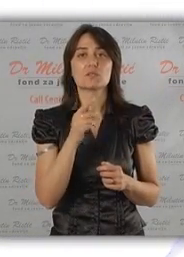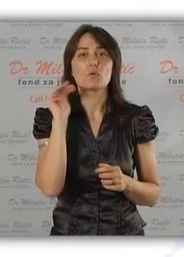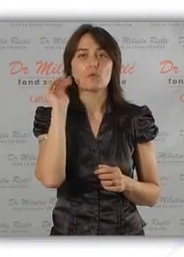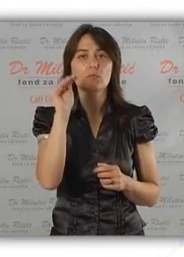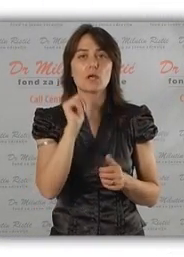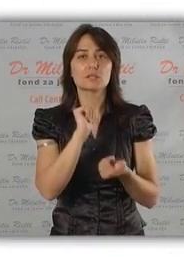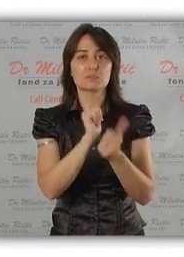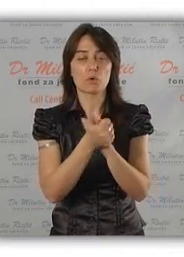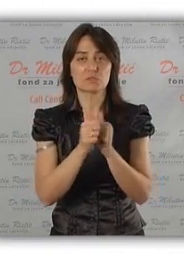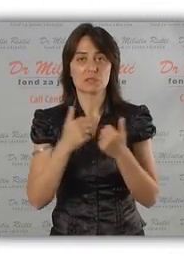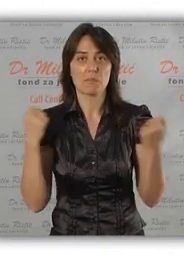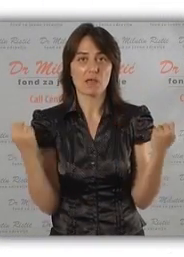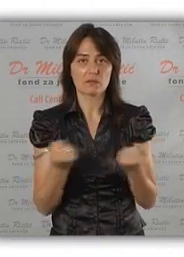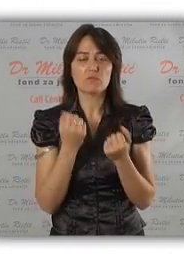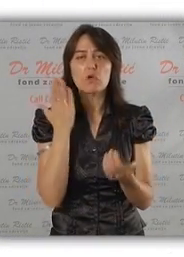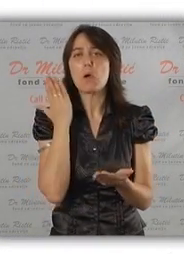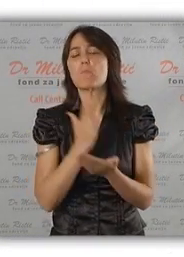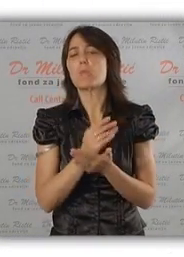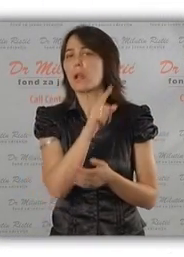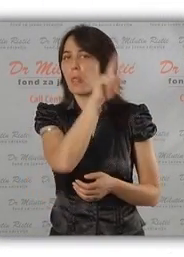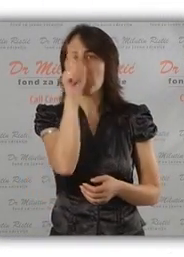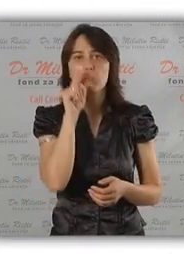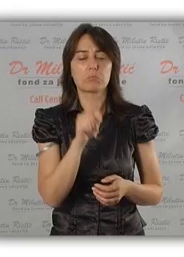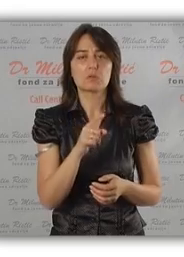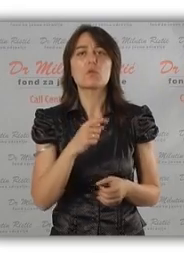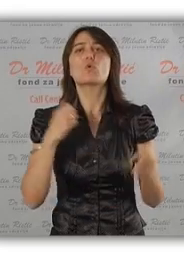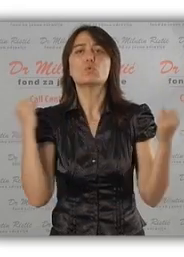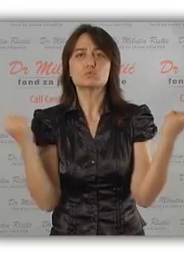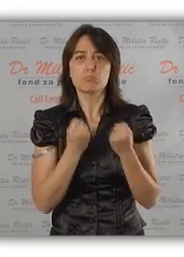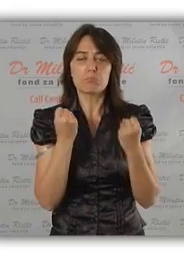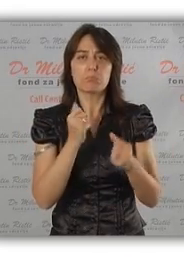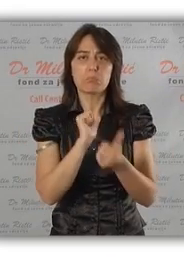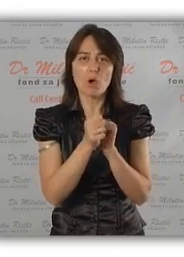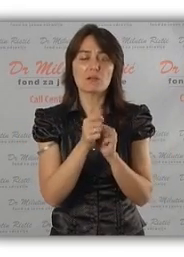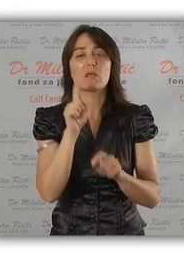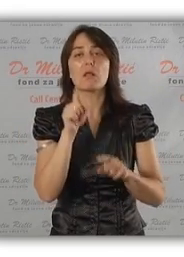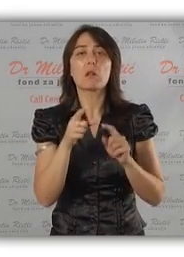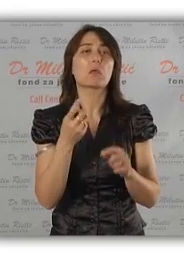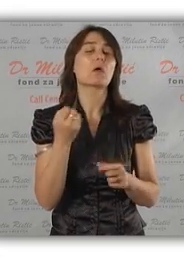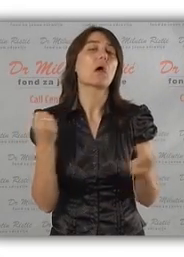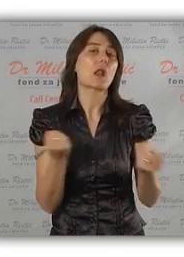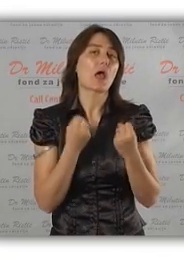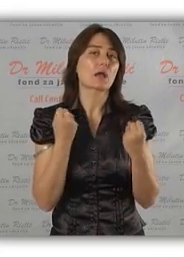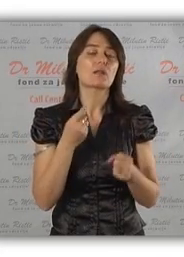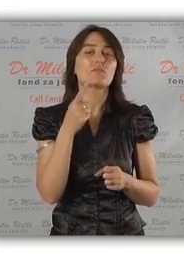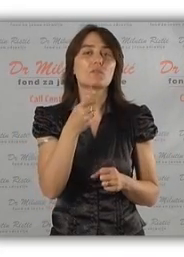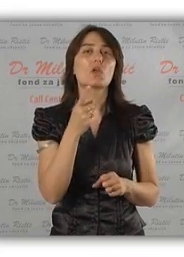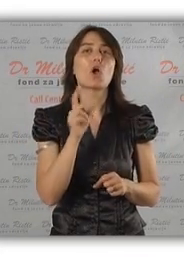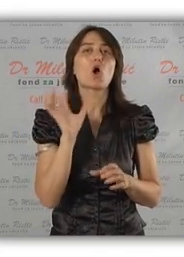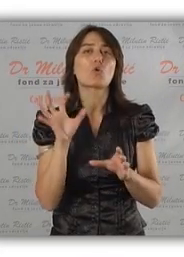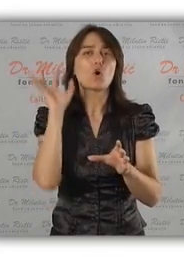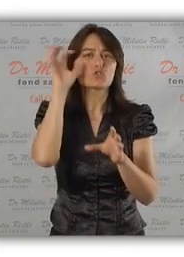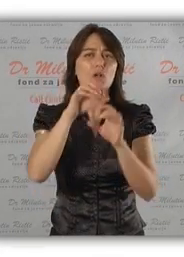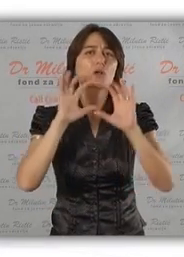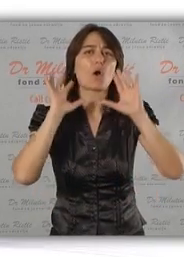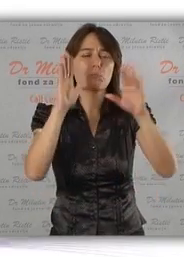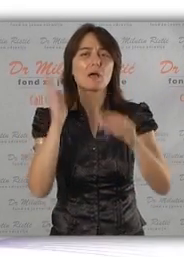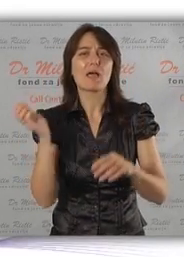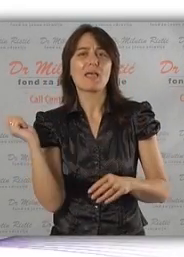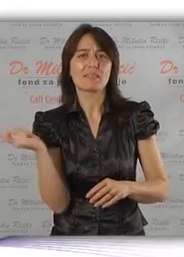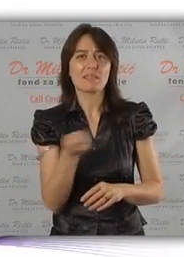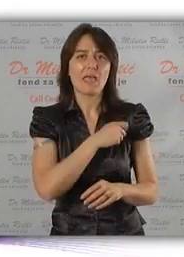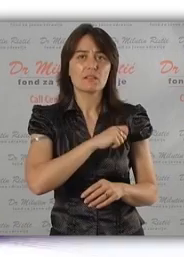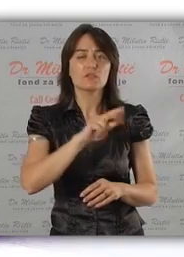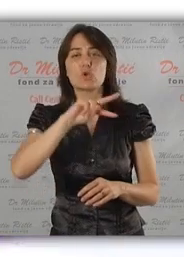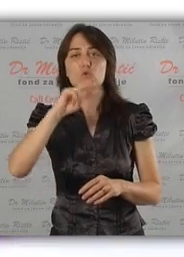povrede najčešće se javljaju pri sportskim aktivnostima, bilo da su u pitanju aktivni sportisti ili rekreativci, i to